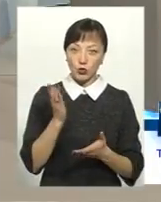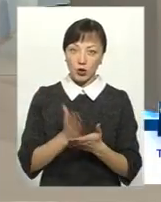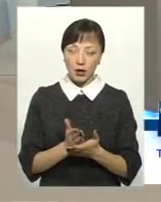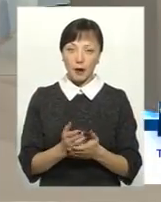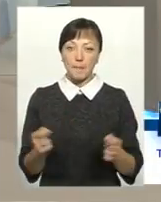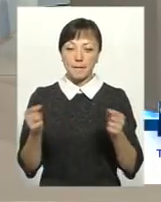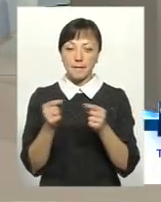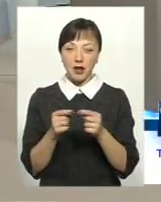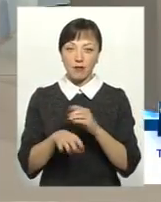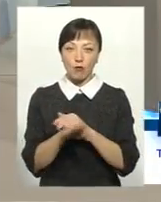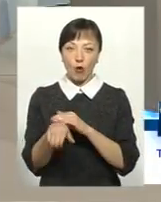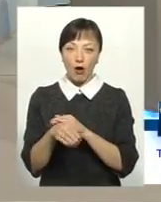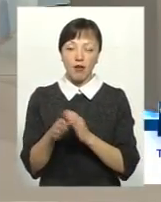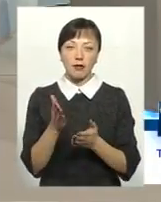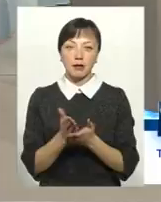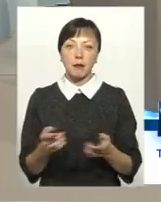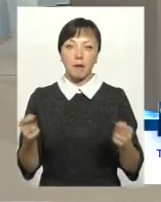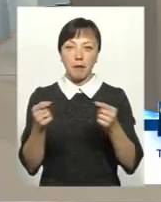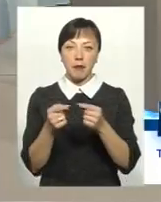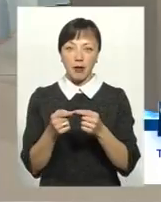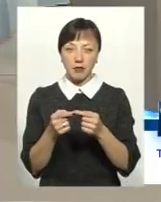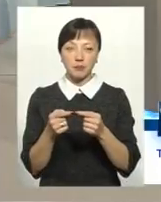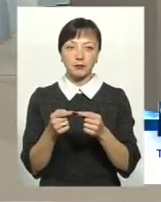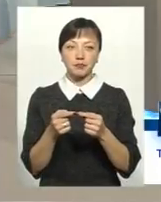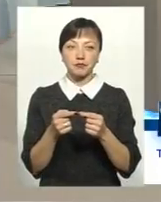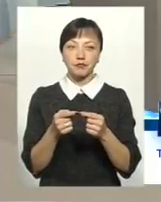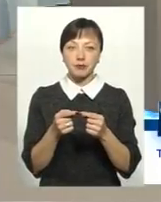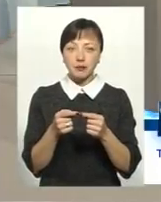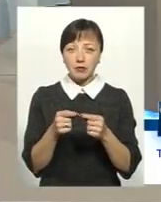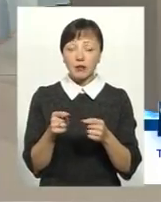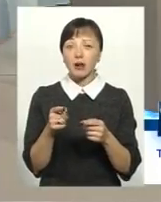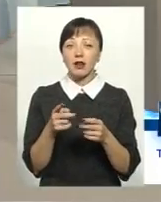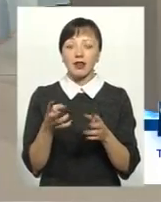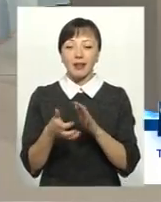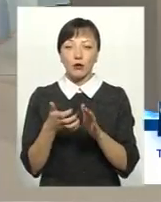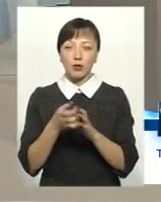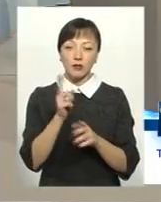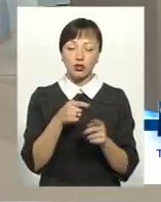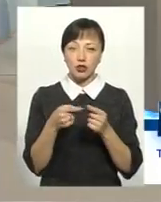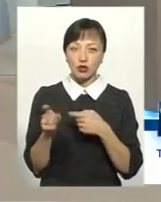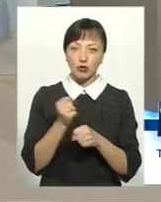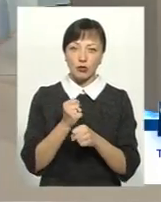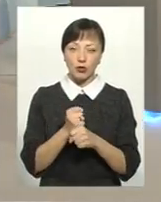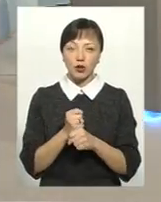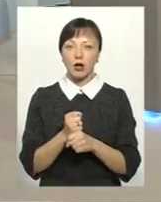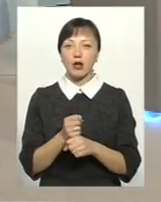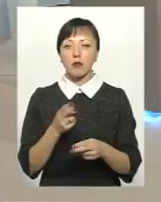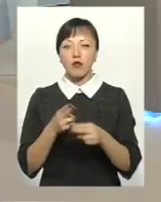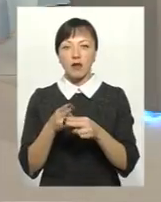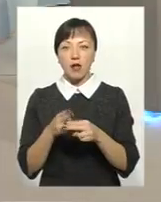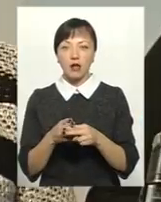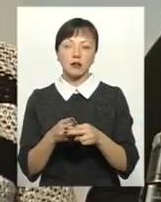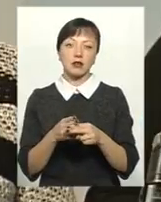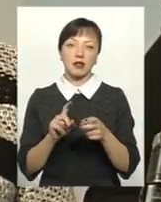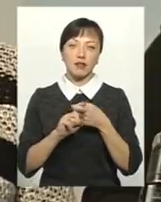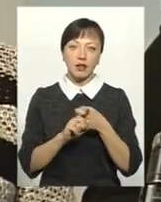певні прогалини, певні просідання в тій чи іншій роботі. І стосовно гендеру, і стосовно профілактики